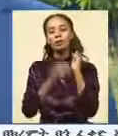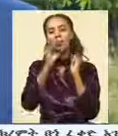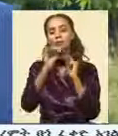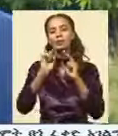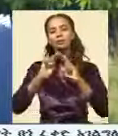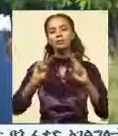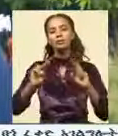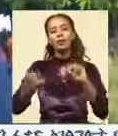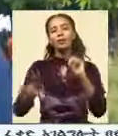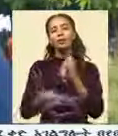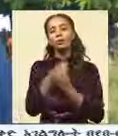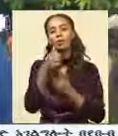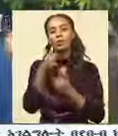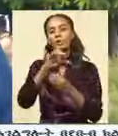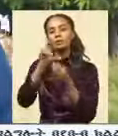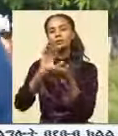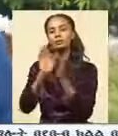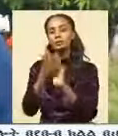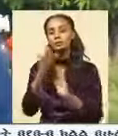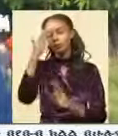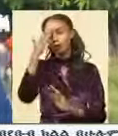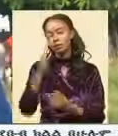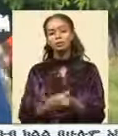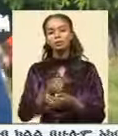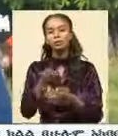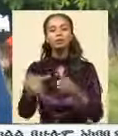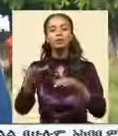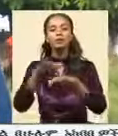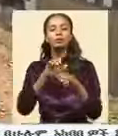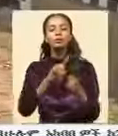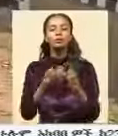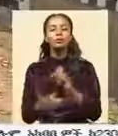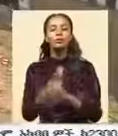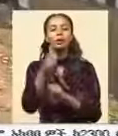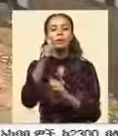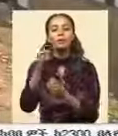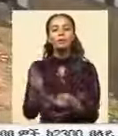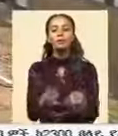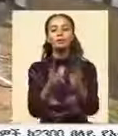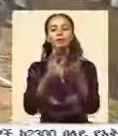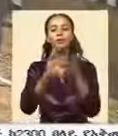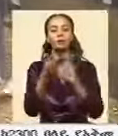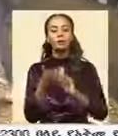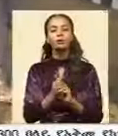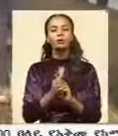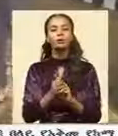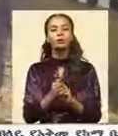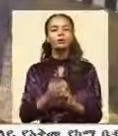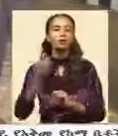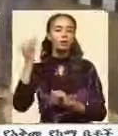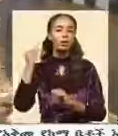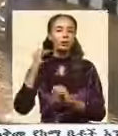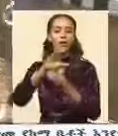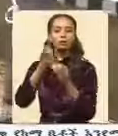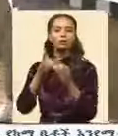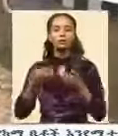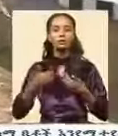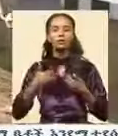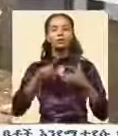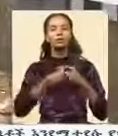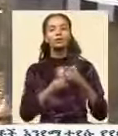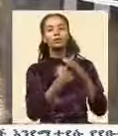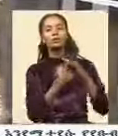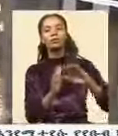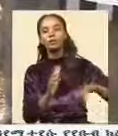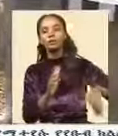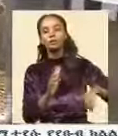በጣም የተጎዳ ክልል እንደሆነ ይታወቃል። በዚህ ላይ ደግሞ አንዱ ዋናው መንገድ ስለሆነ በነባሩ ክልል ያለን ተጀማምሮ